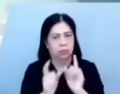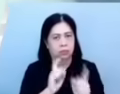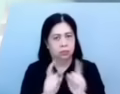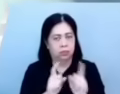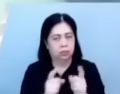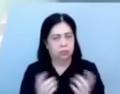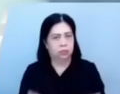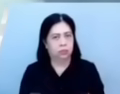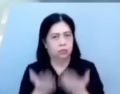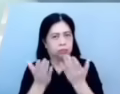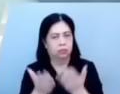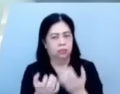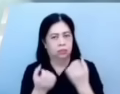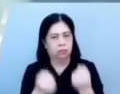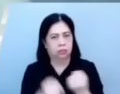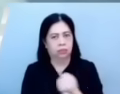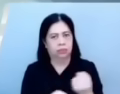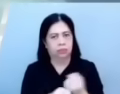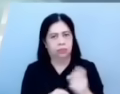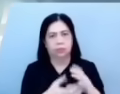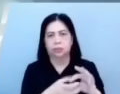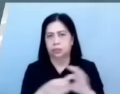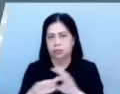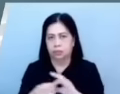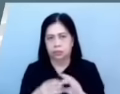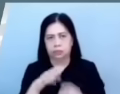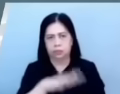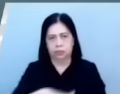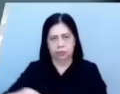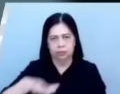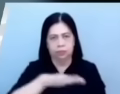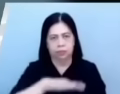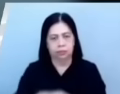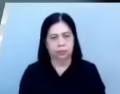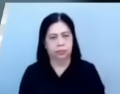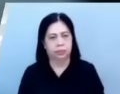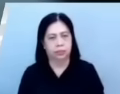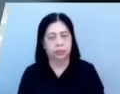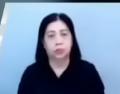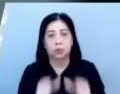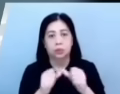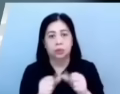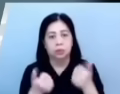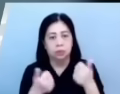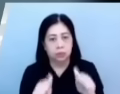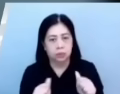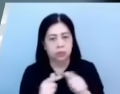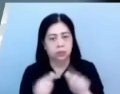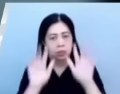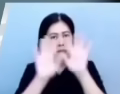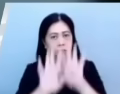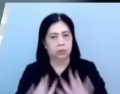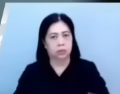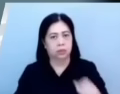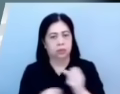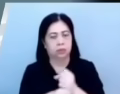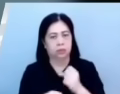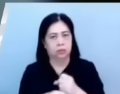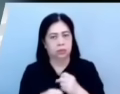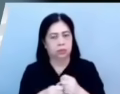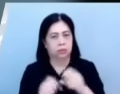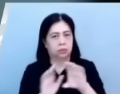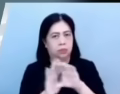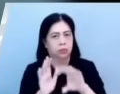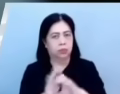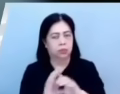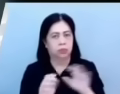ng katatagan at kooperasyon sa rehiyon. Patuloy rin daw sinisikap ng ASEAN na makabuo ng epektibong code of conduct sa South